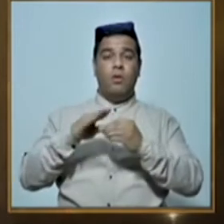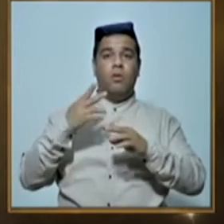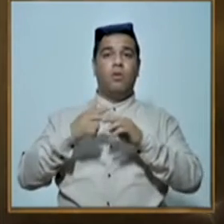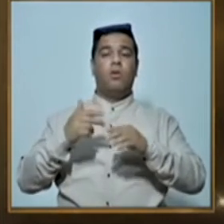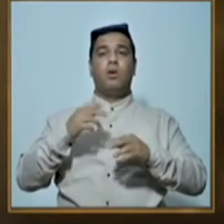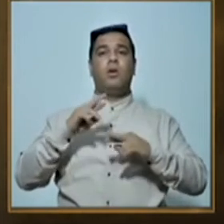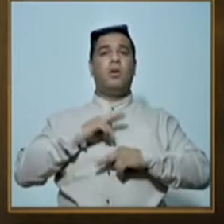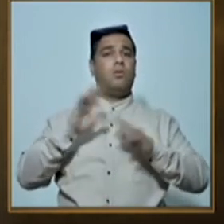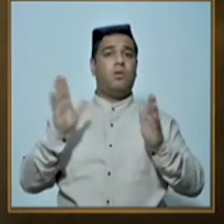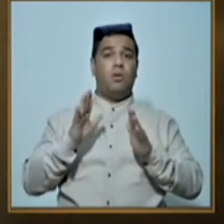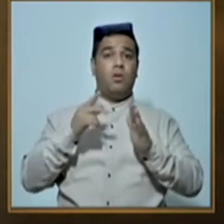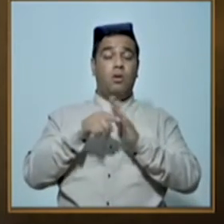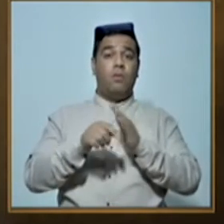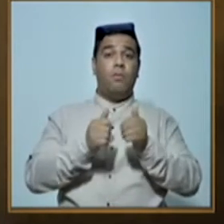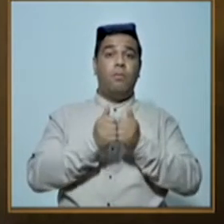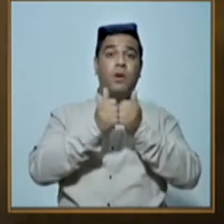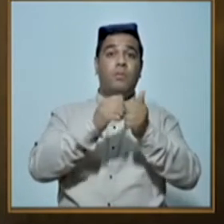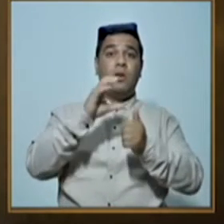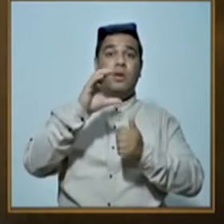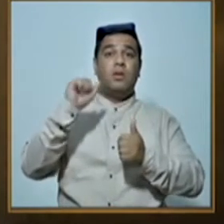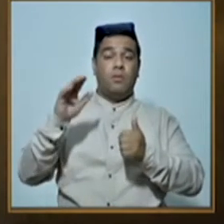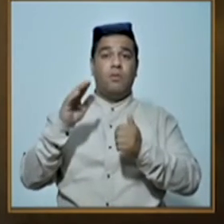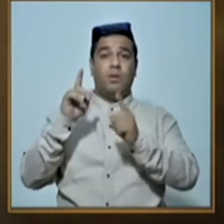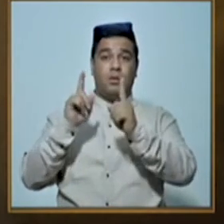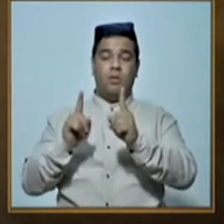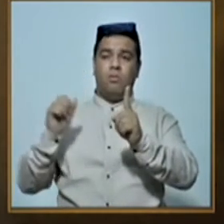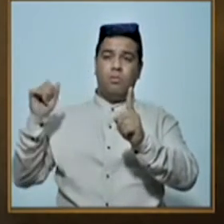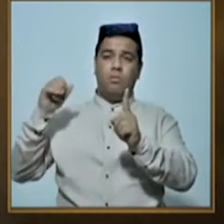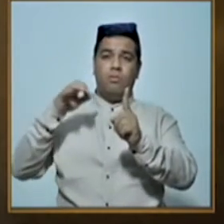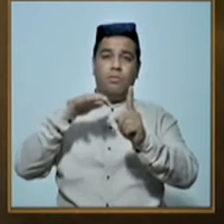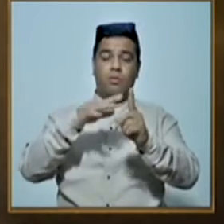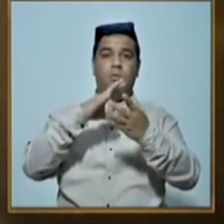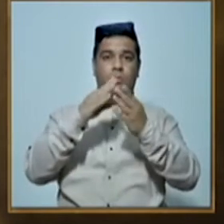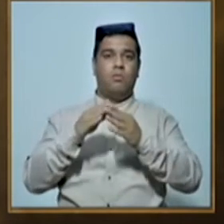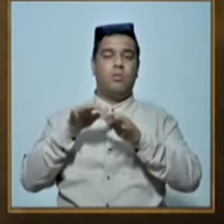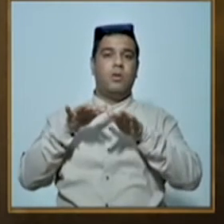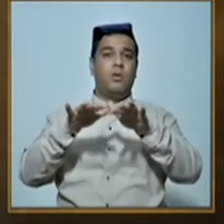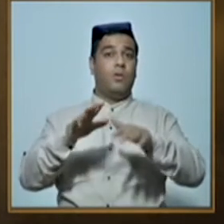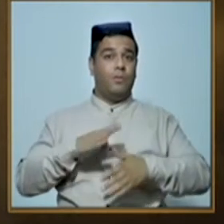Keyin odamlar Rasululloh turibdi, qayerga boramiz deb bitta-bitta qaytib kelib o'zlarini o'nashib oldi.